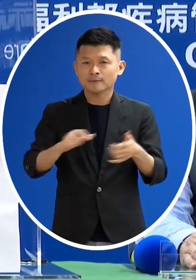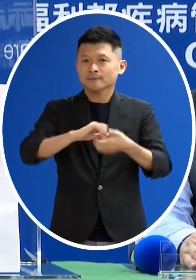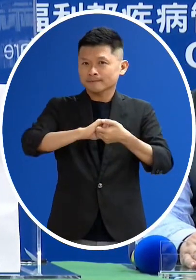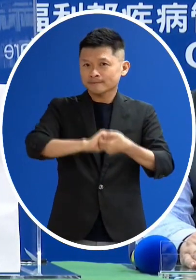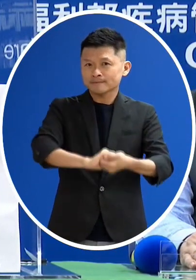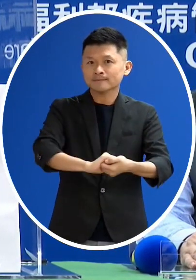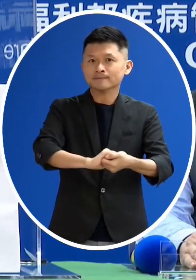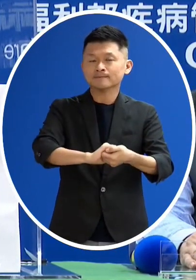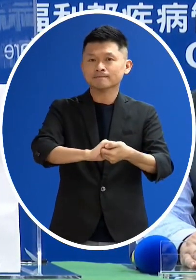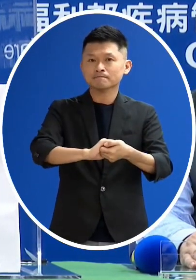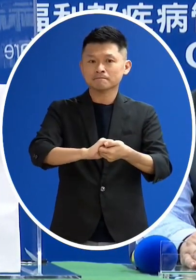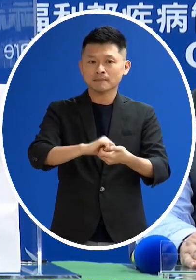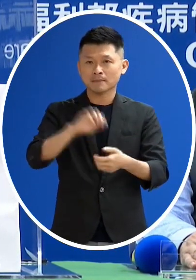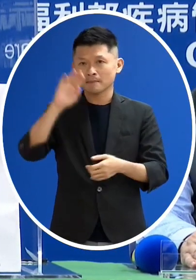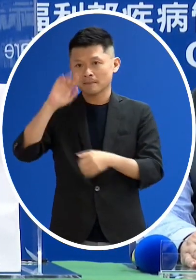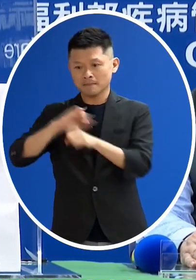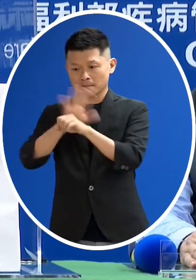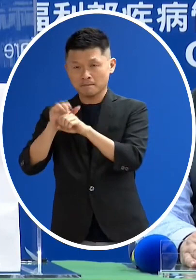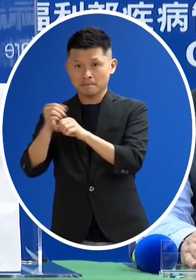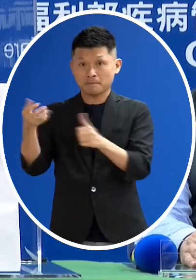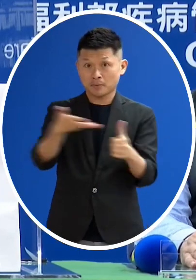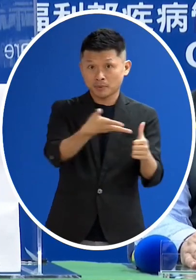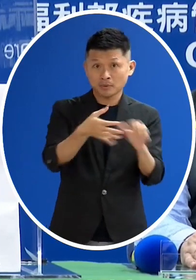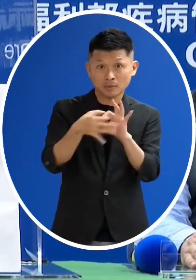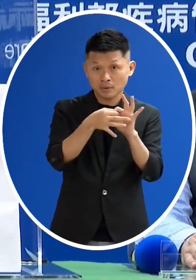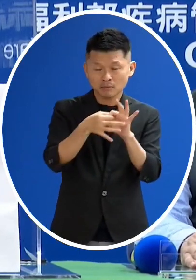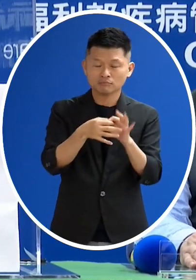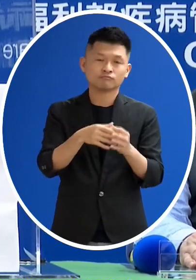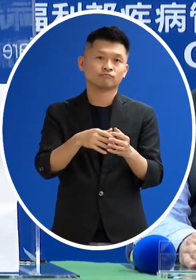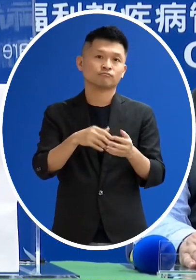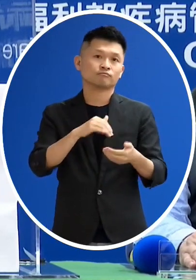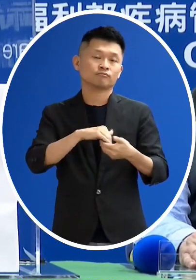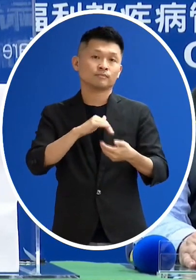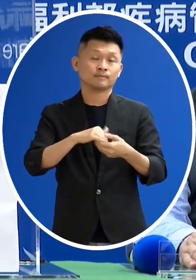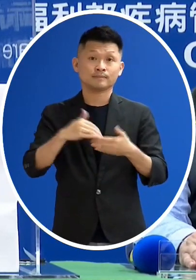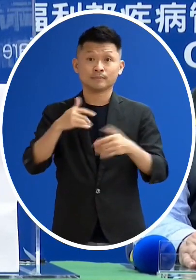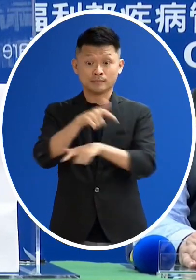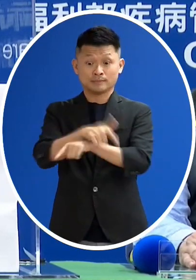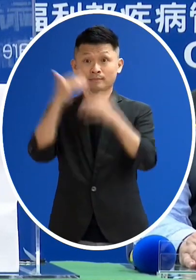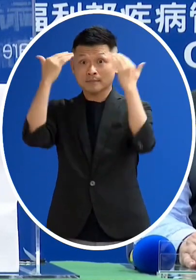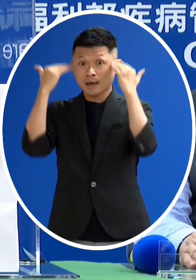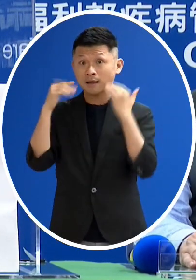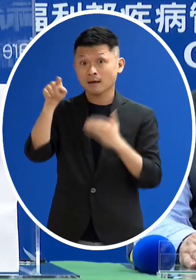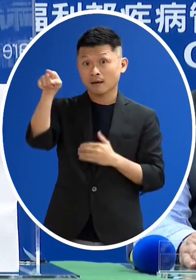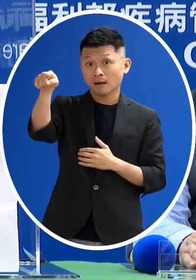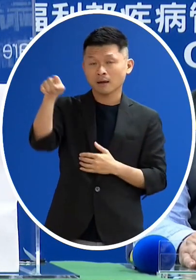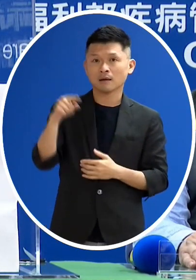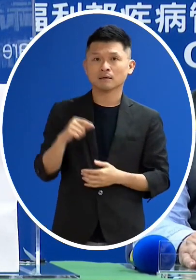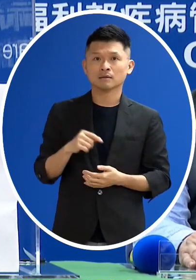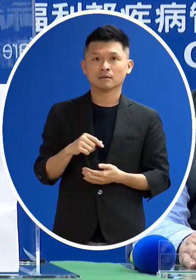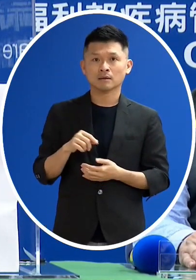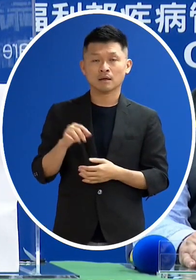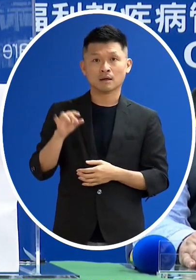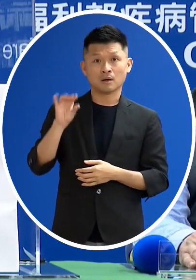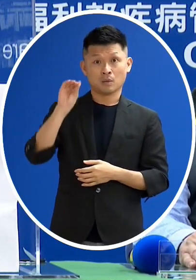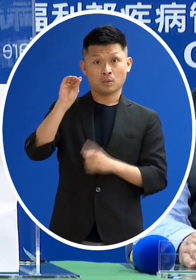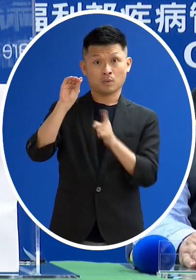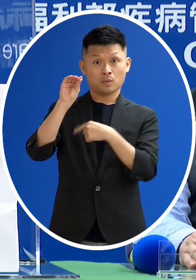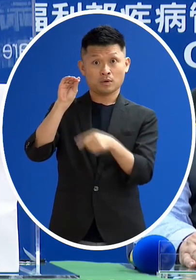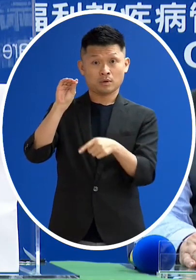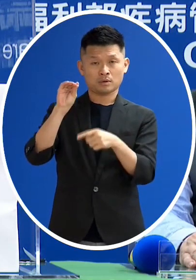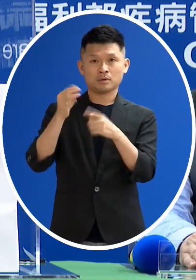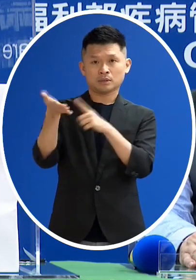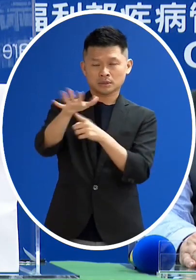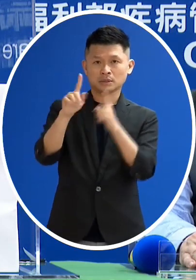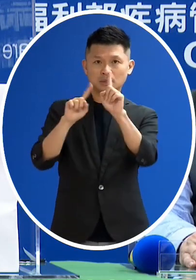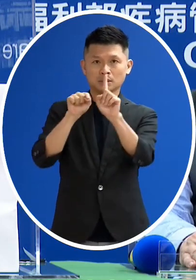定确有关联。所以在南韩这边看起来大概有到每万人有1.42，